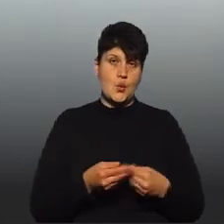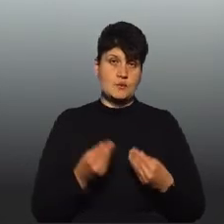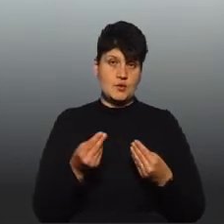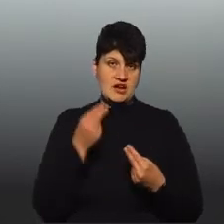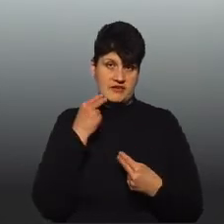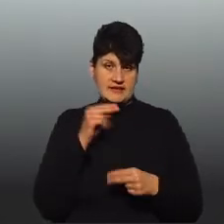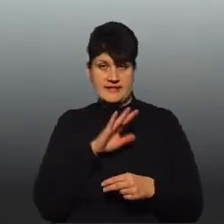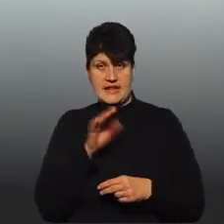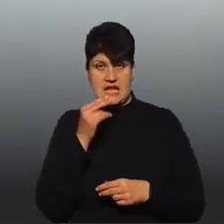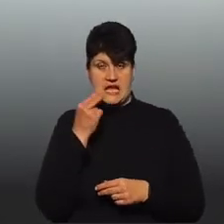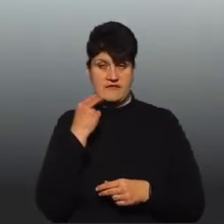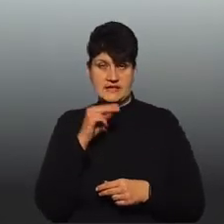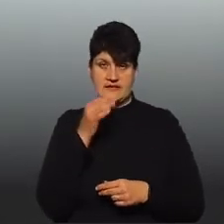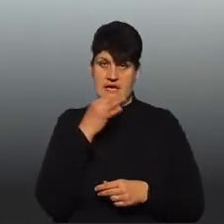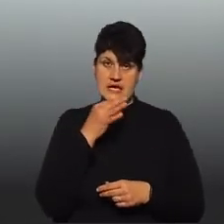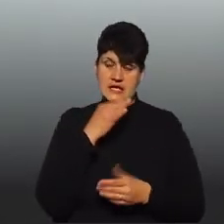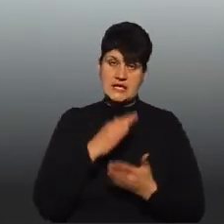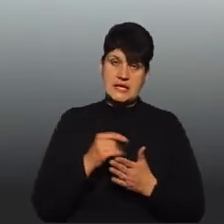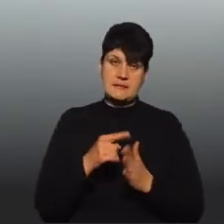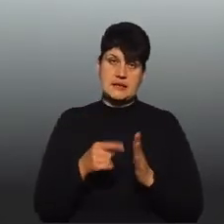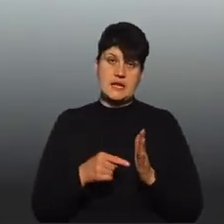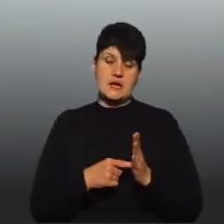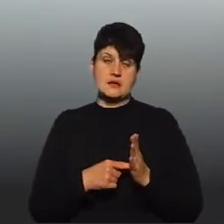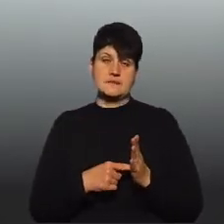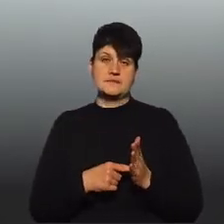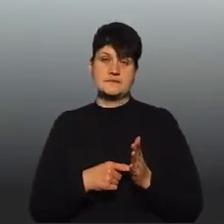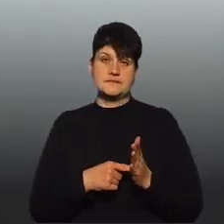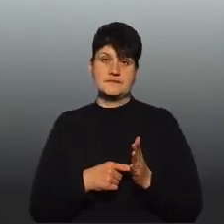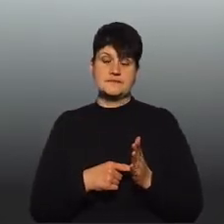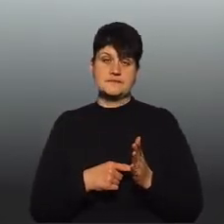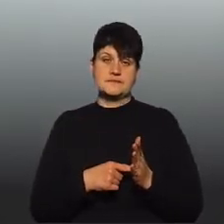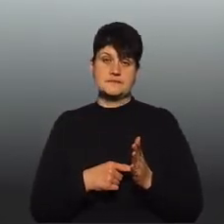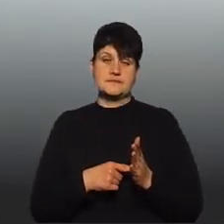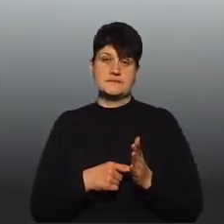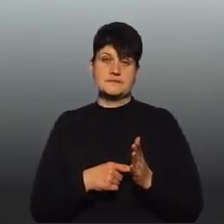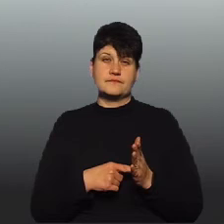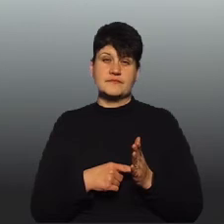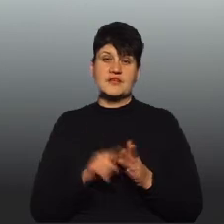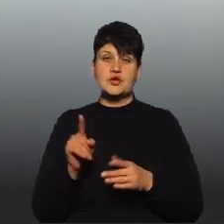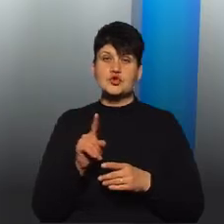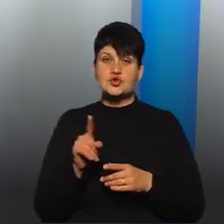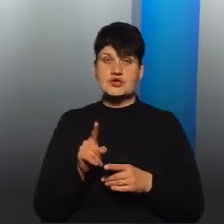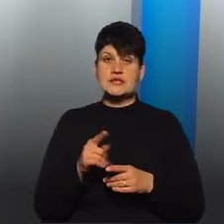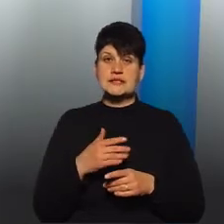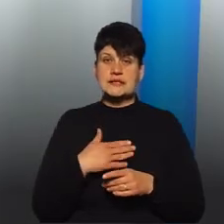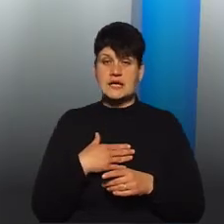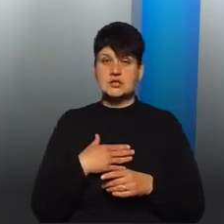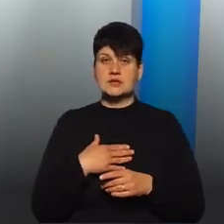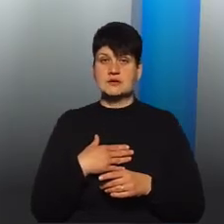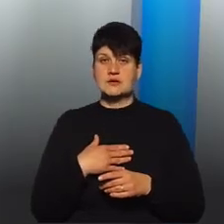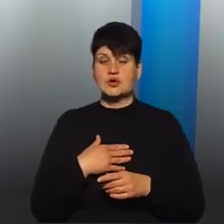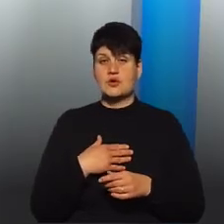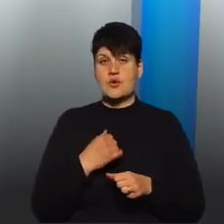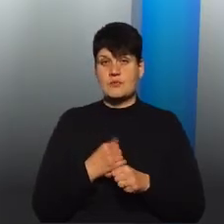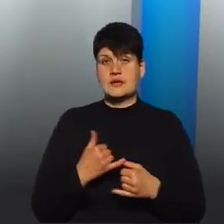неефективність ліків? Чи є у вас запитання до гості студії? Що наш гість робить для того, щоб в нас в державі